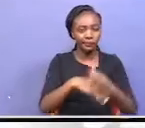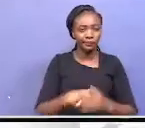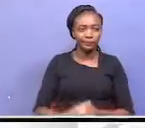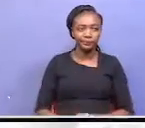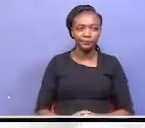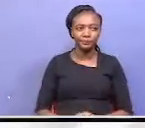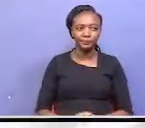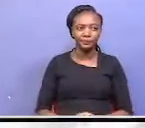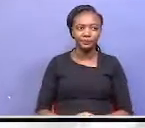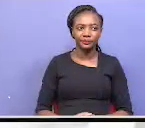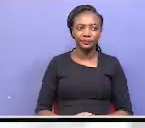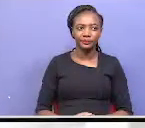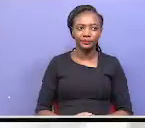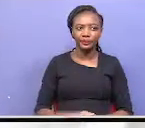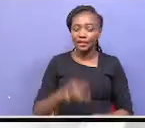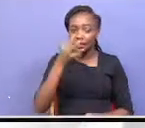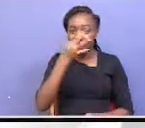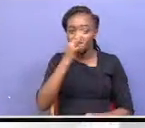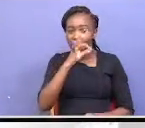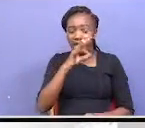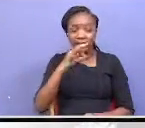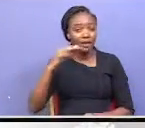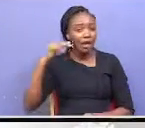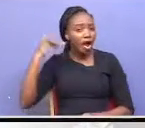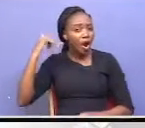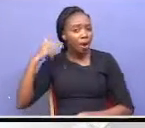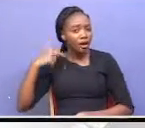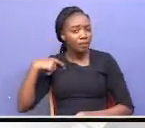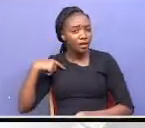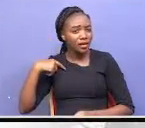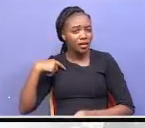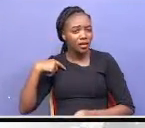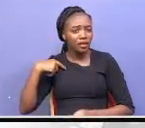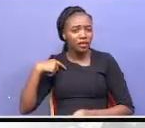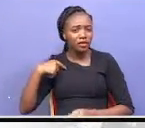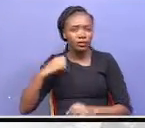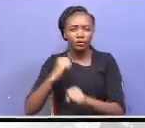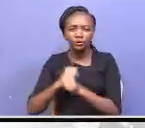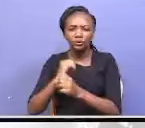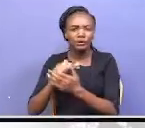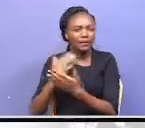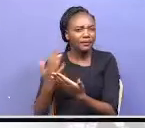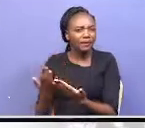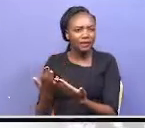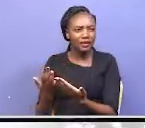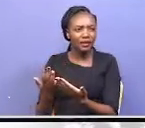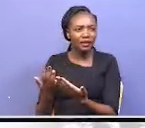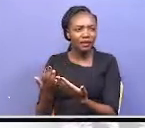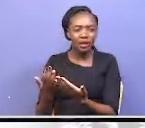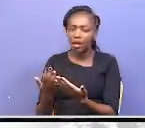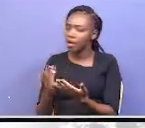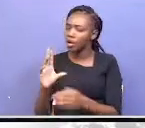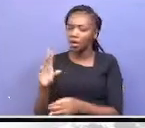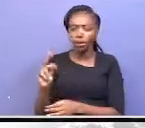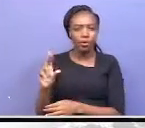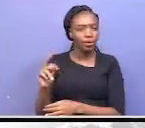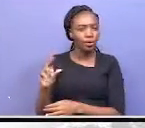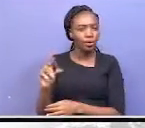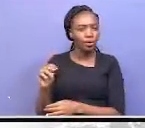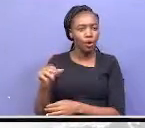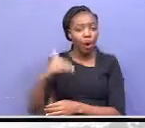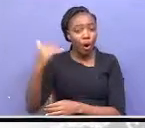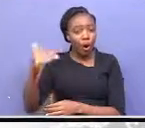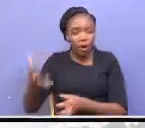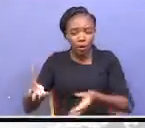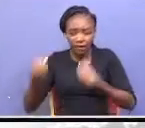moja amenipigia simu nifanye tendo kwa njia fulani. Aliniwachia nafasi